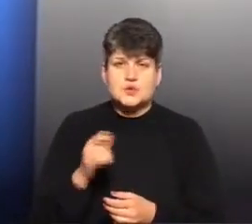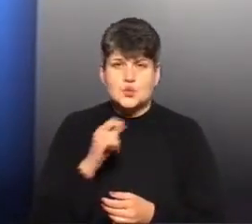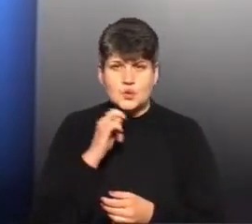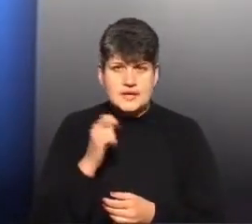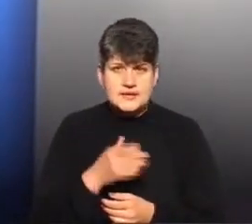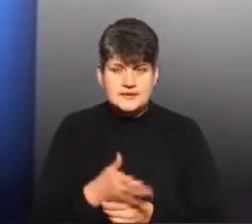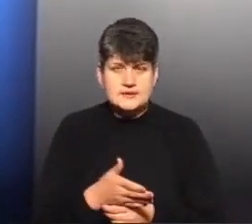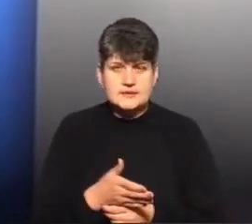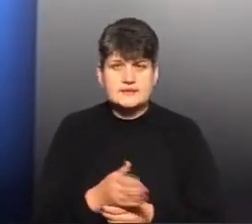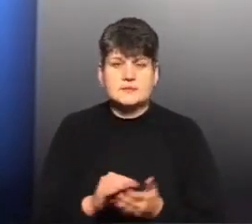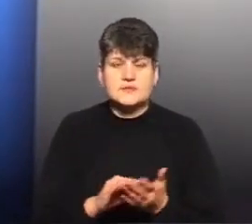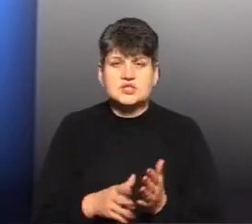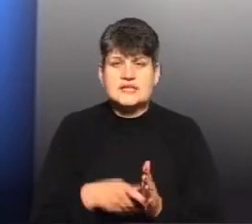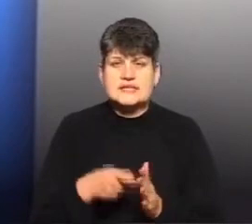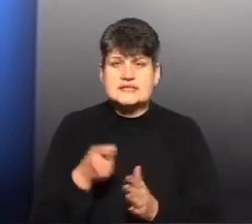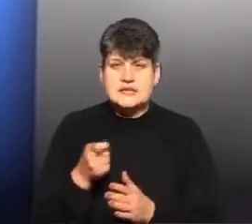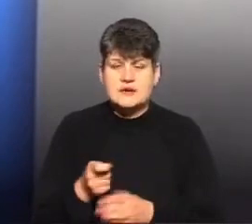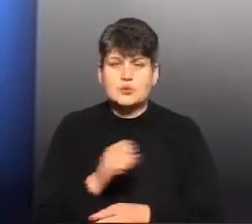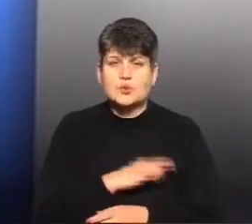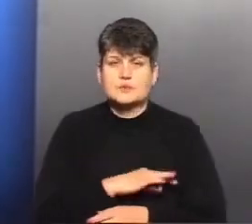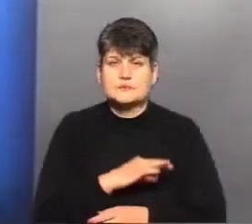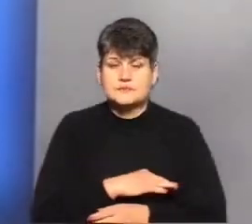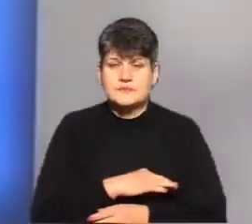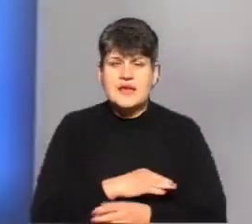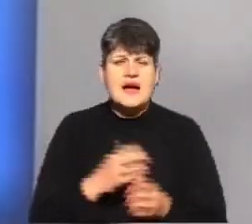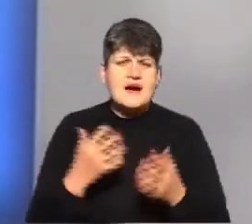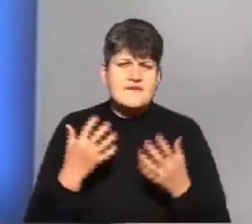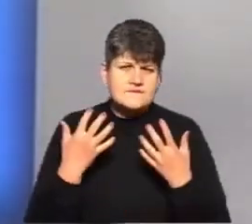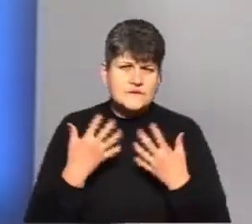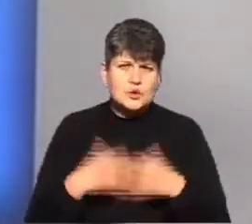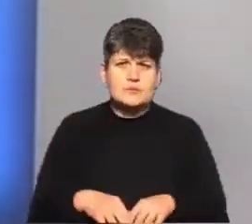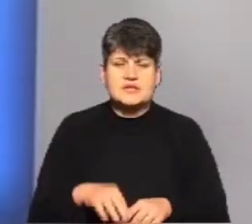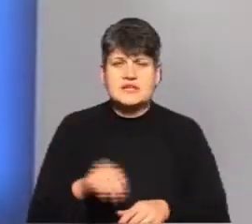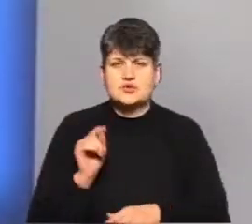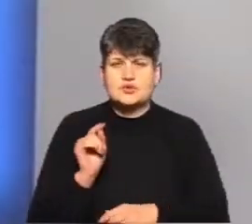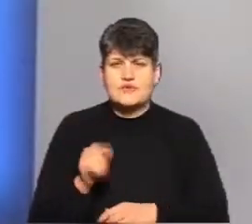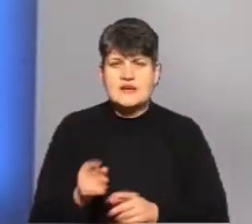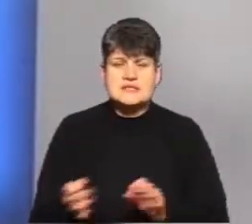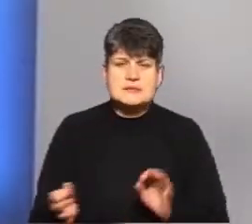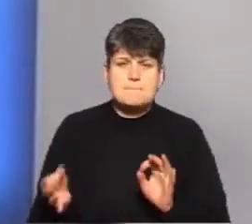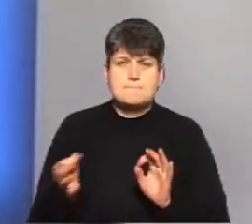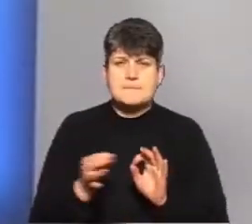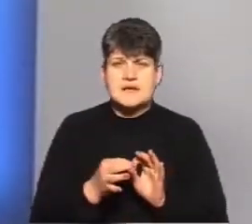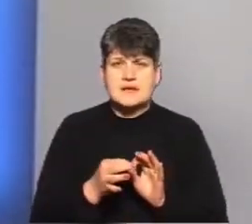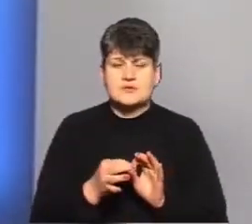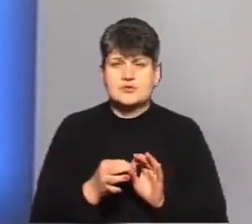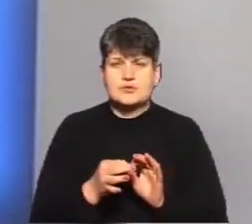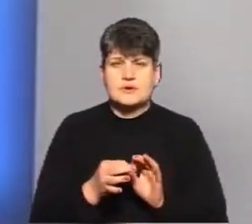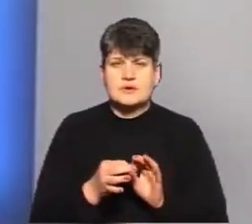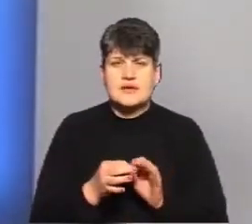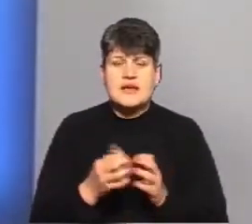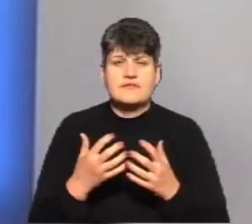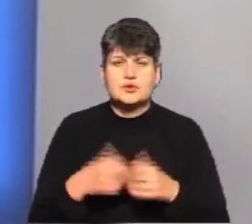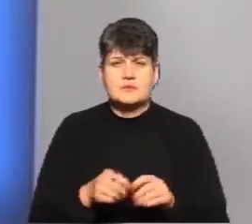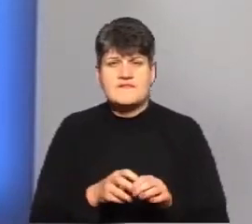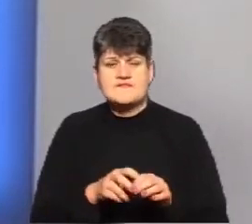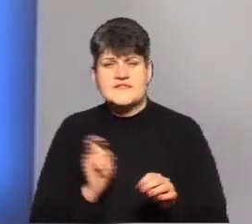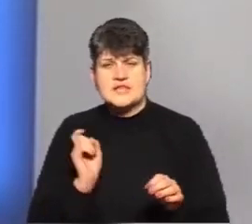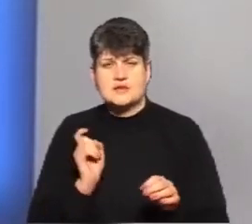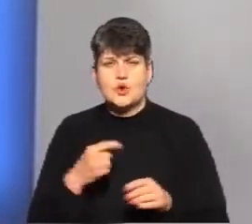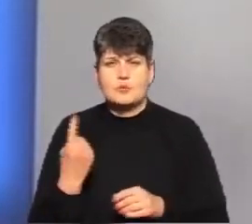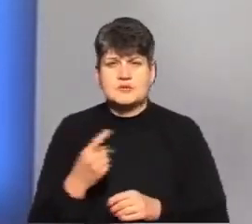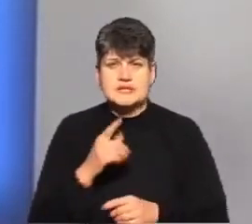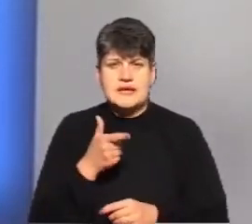пишете заяву про споживання, автоматично вас приєднують і автоматично від'єднують від обласного газу. І так само